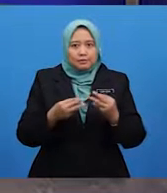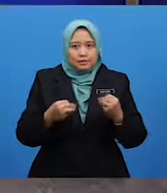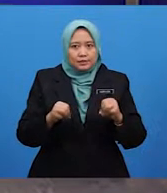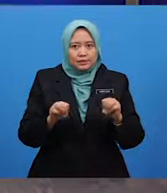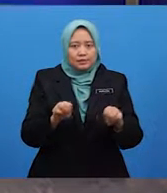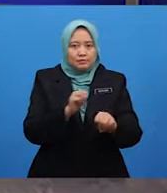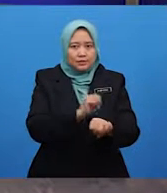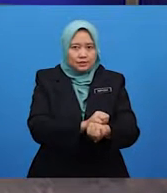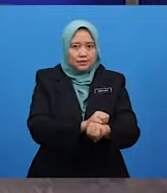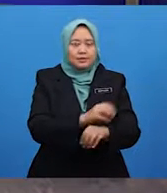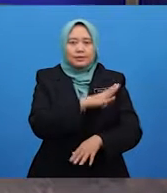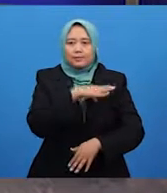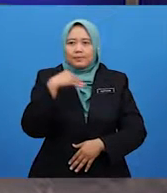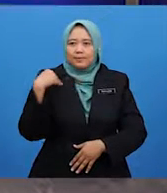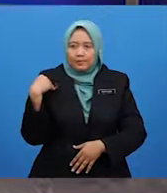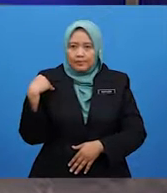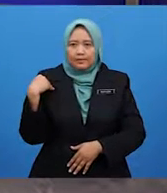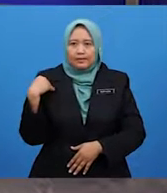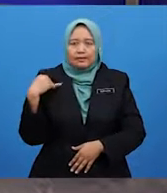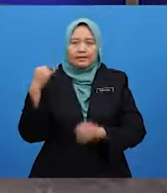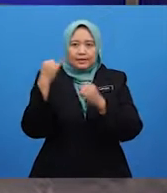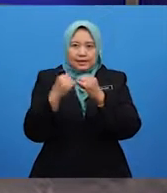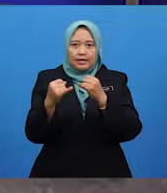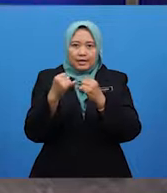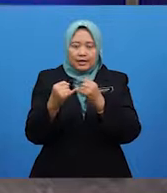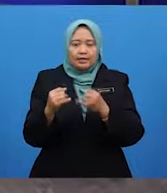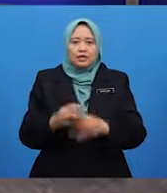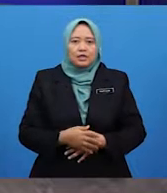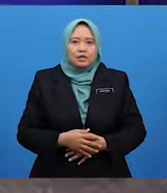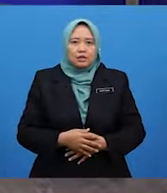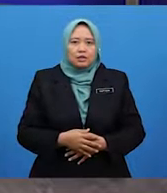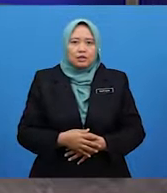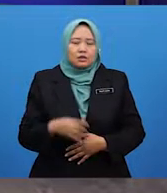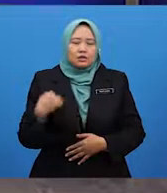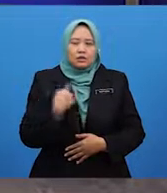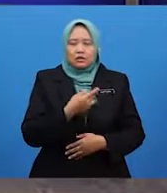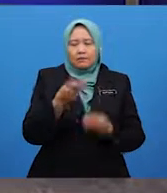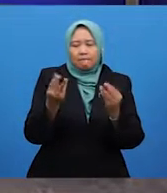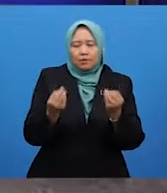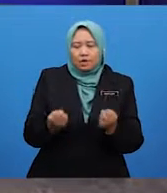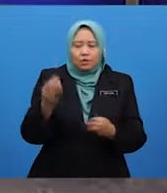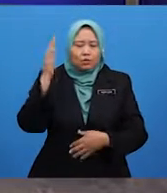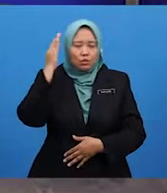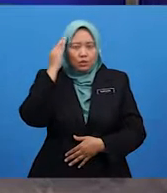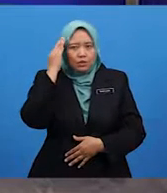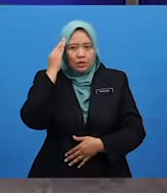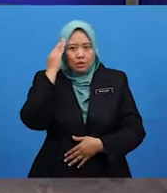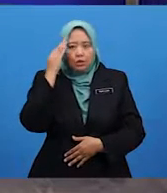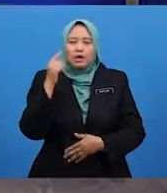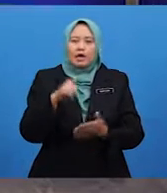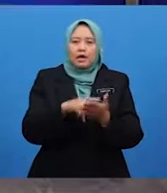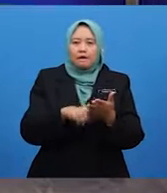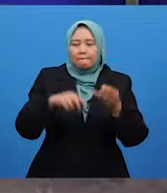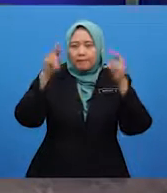kadang-kadang kita terlupa masa bila kita lakukan, dari mana kita sumber, kita mendapatkan tema, subjek dan sebagainya. Jadi melalui proses itu